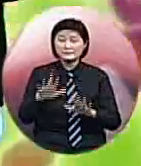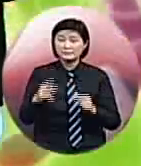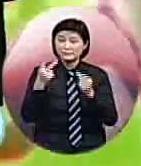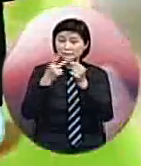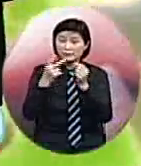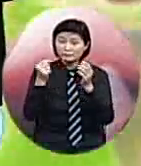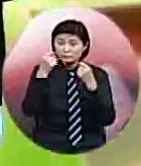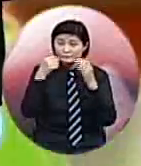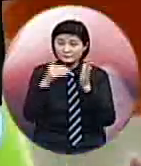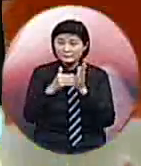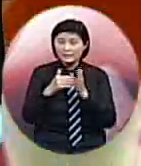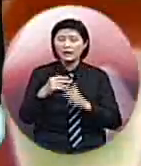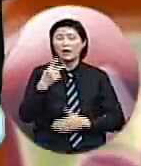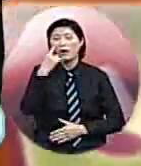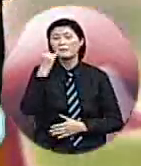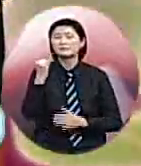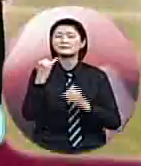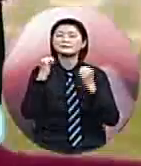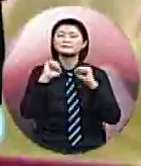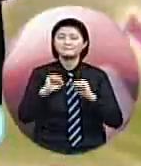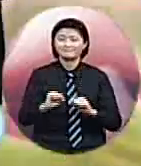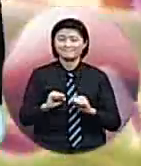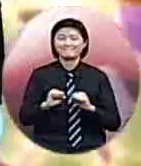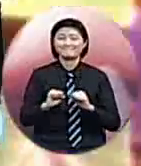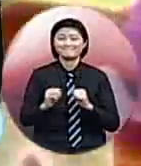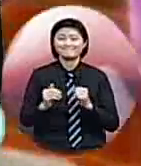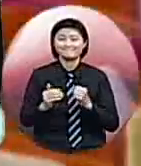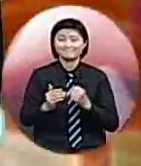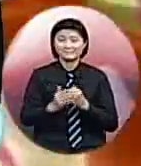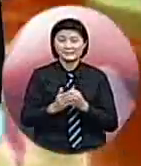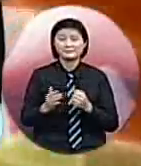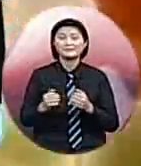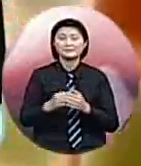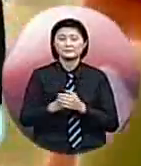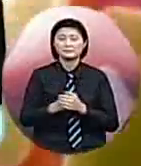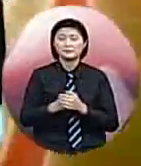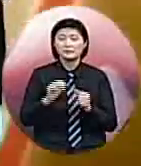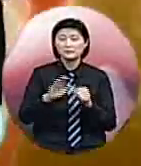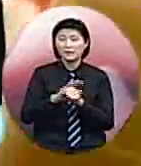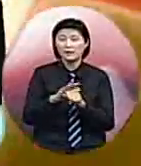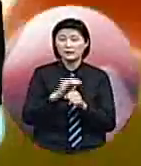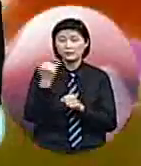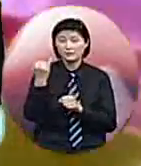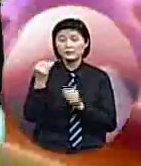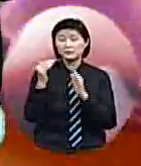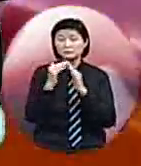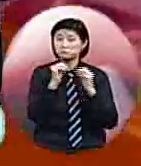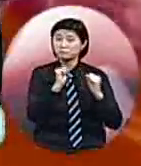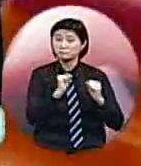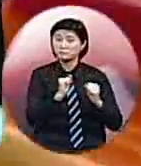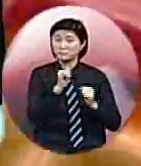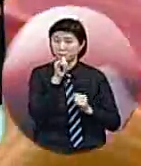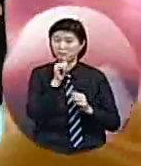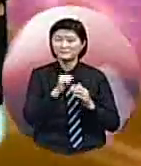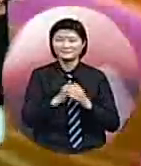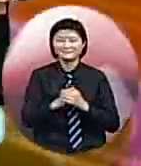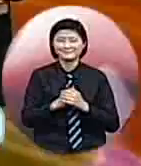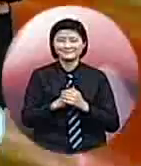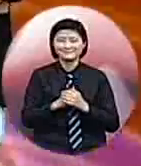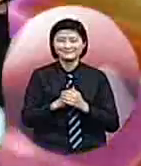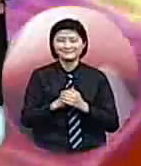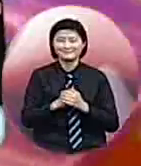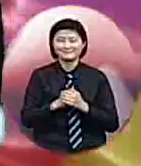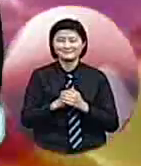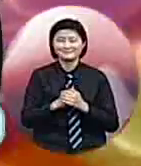예. 아니 이제 우리 어머니는 살아 계시는데 그 뭐야 사랑하는 여자는 우리 집에 있고